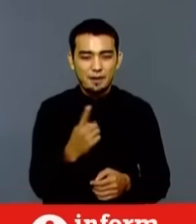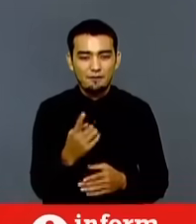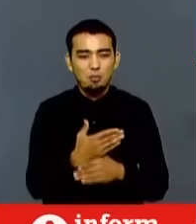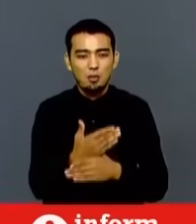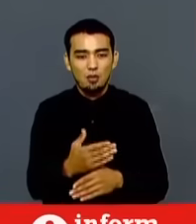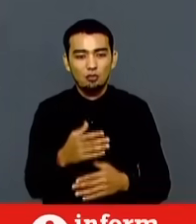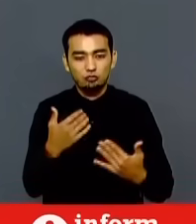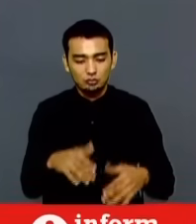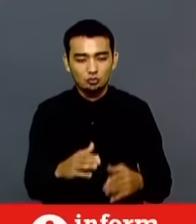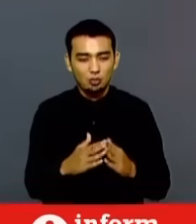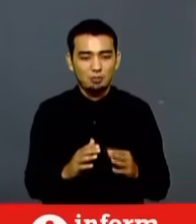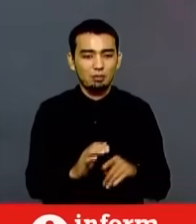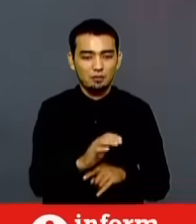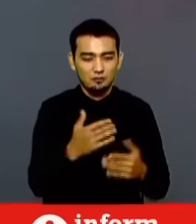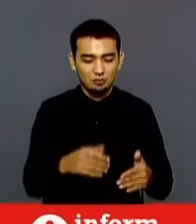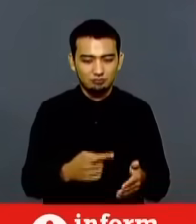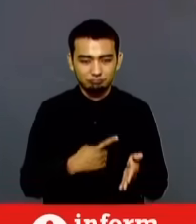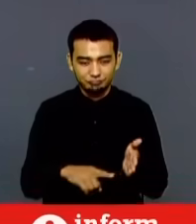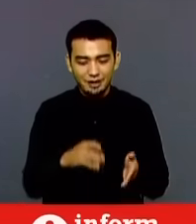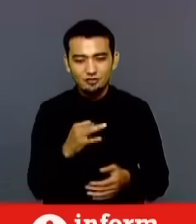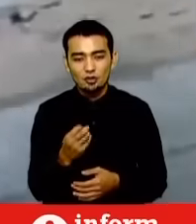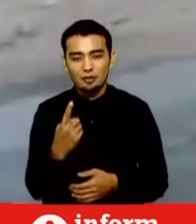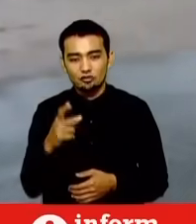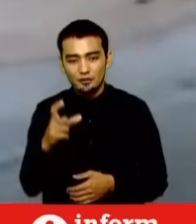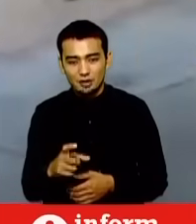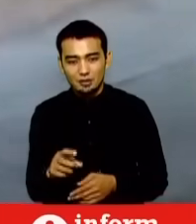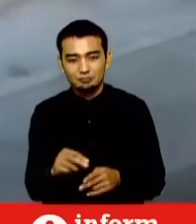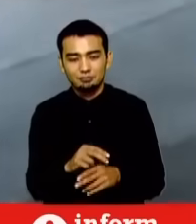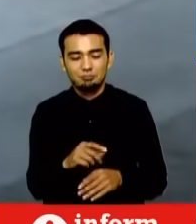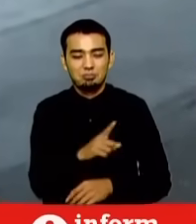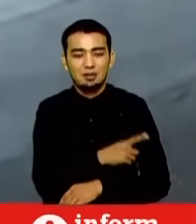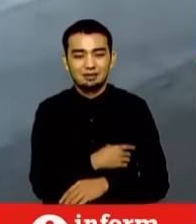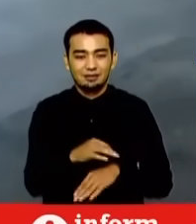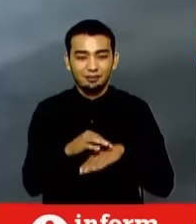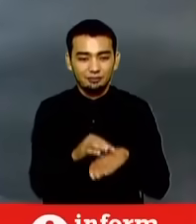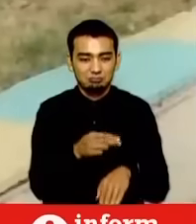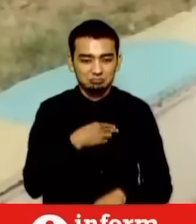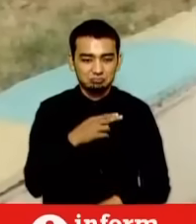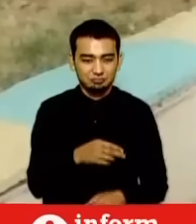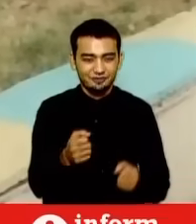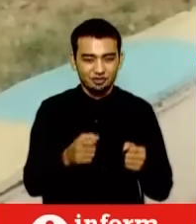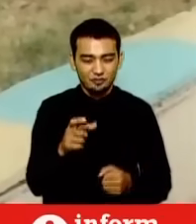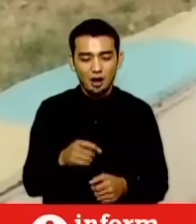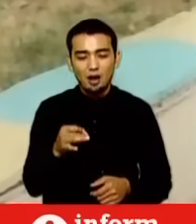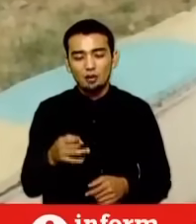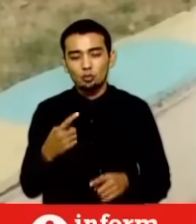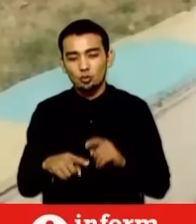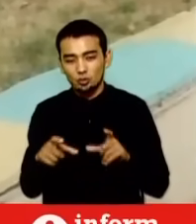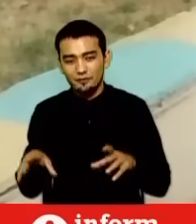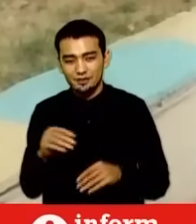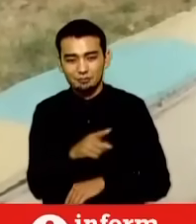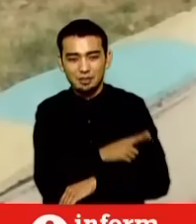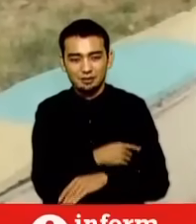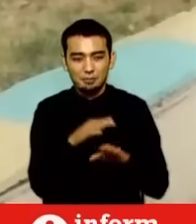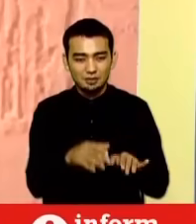көрсетілгеннен соң үйіне жіберілген екен. Тағы бір азамат емдеу орталығына жеткен бойда қайтыс болған. Ал қалған жолаушылар медициналық